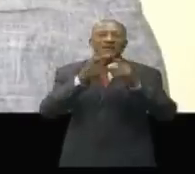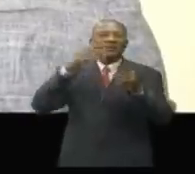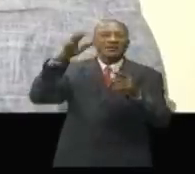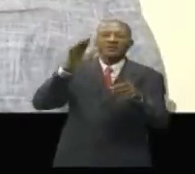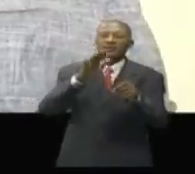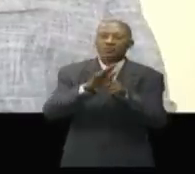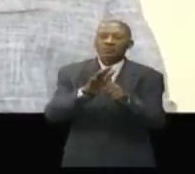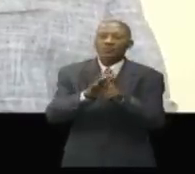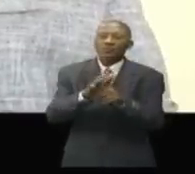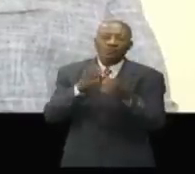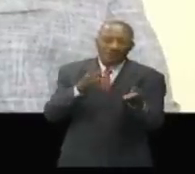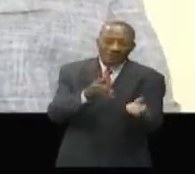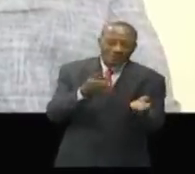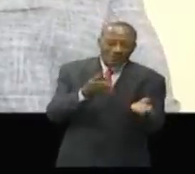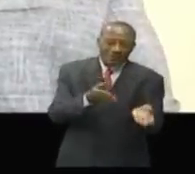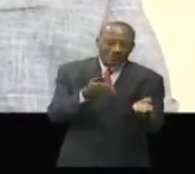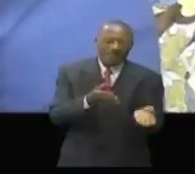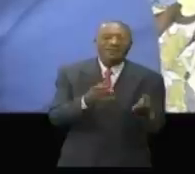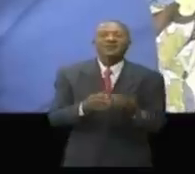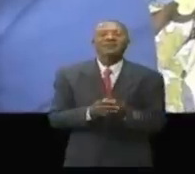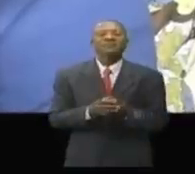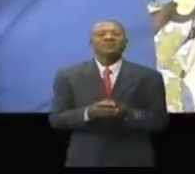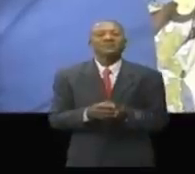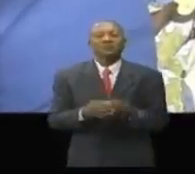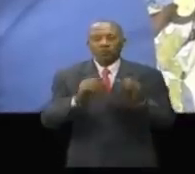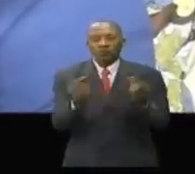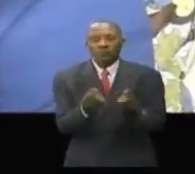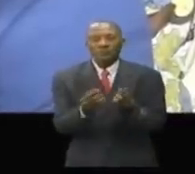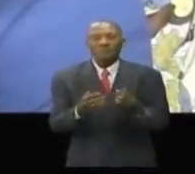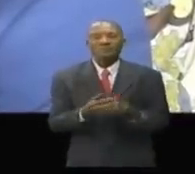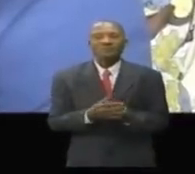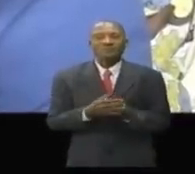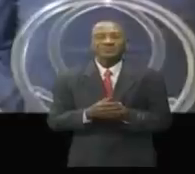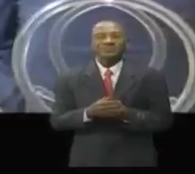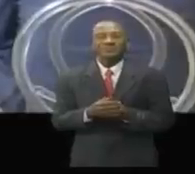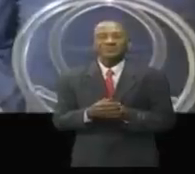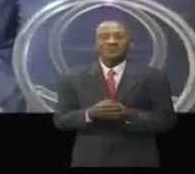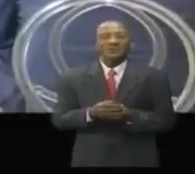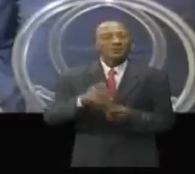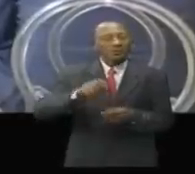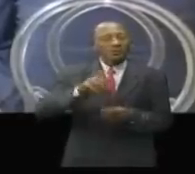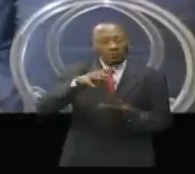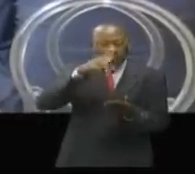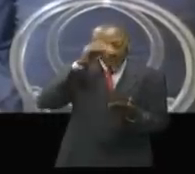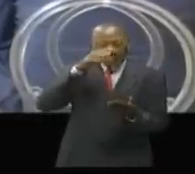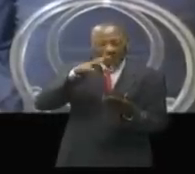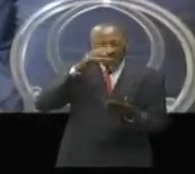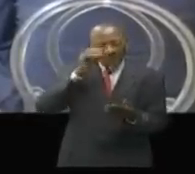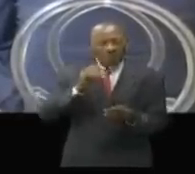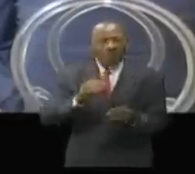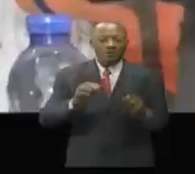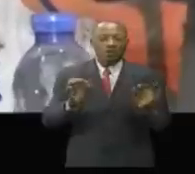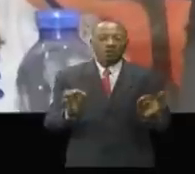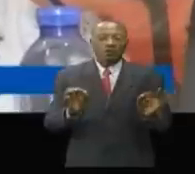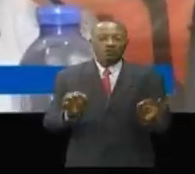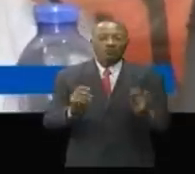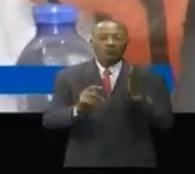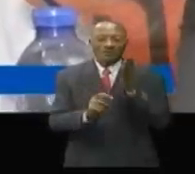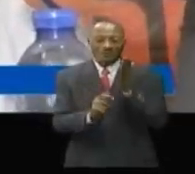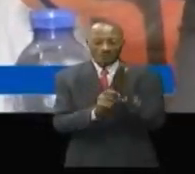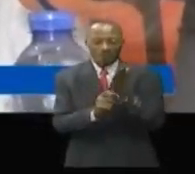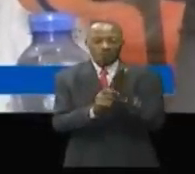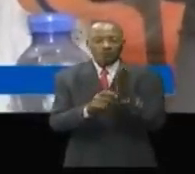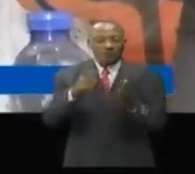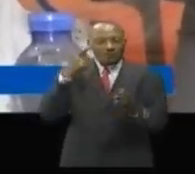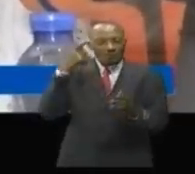enfants et famille et celui des postes télécommunications, nouvelles technologies de l'information et de la communication. Pour cette